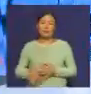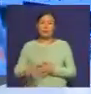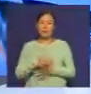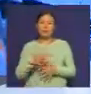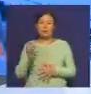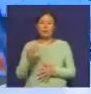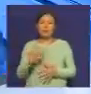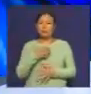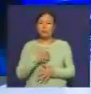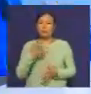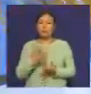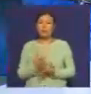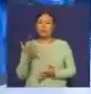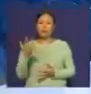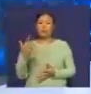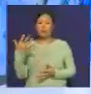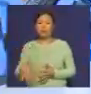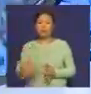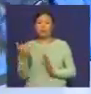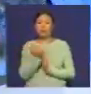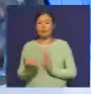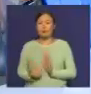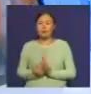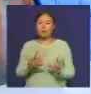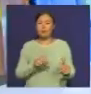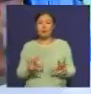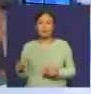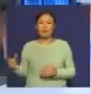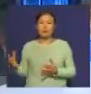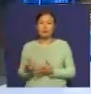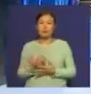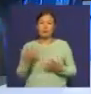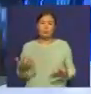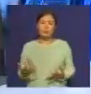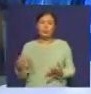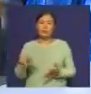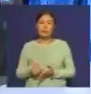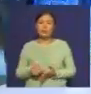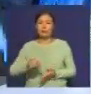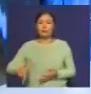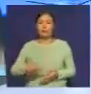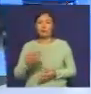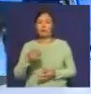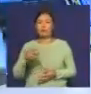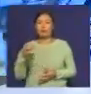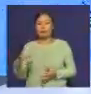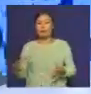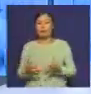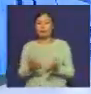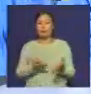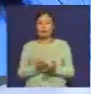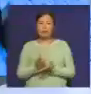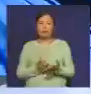Өңірде әлеуметтік маңызы бар 5-50 бағдарламасы сәтті іске асып келеді. Жоба қатысушылары мұнай сервис компаниясының